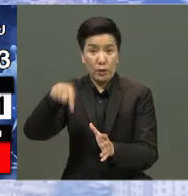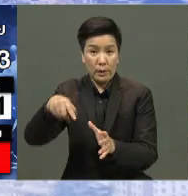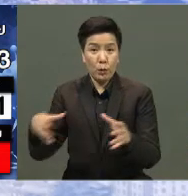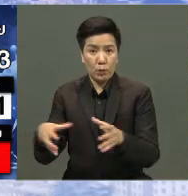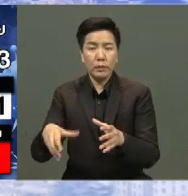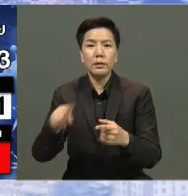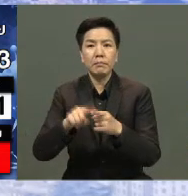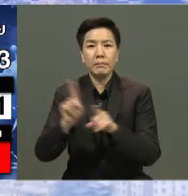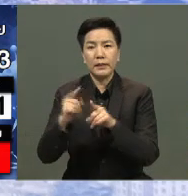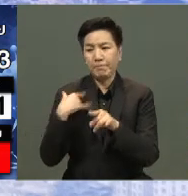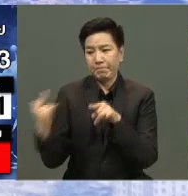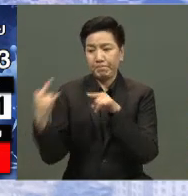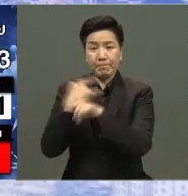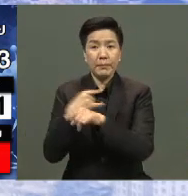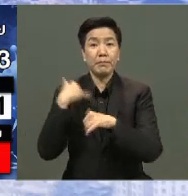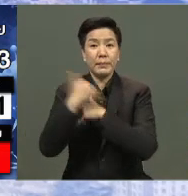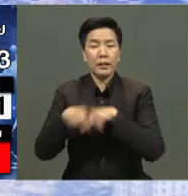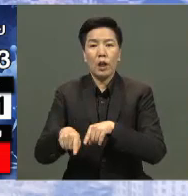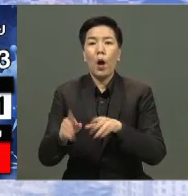นี้ทำได้เลยส่งกลุ่มที่สองที่จะเรียกว่าเป็นแปลว่าBubble